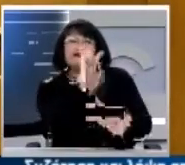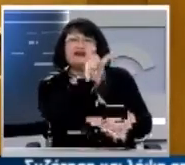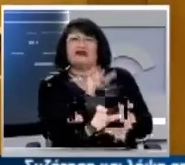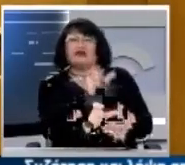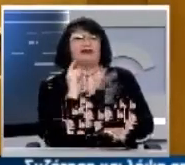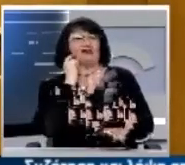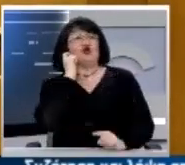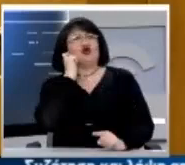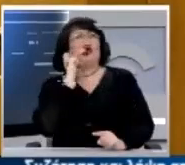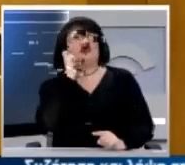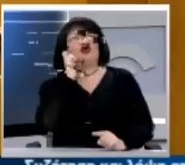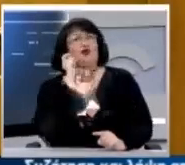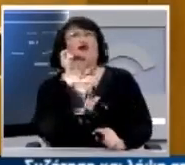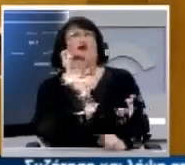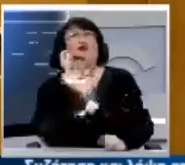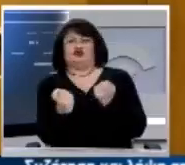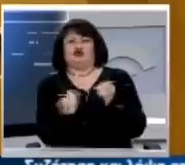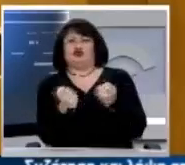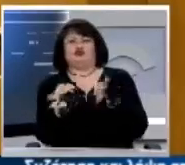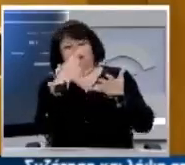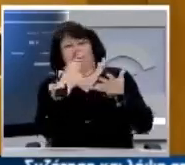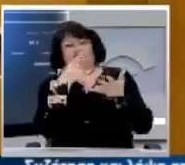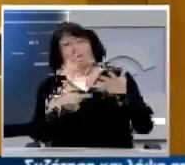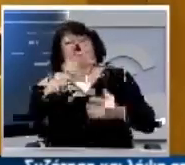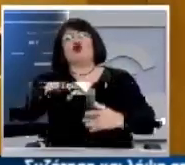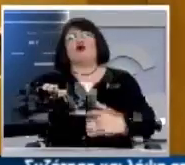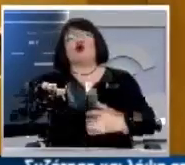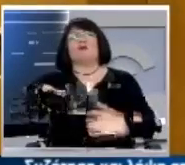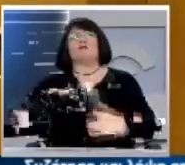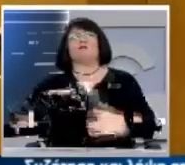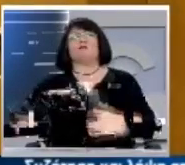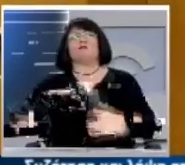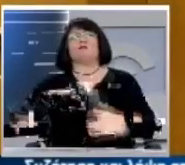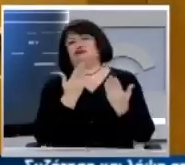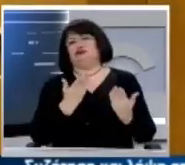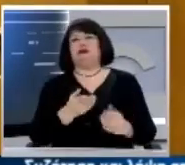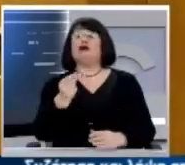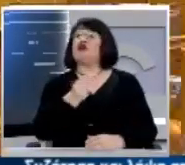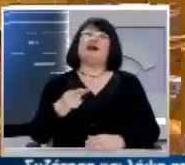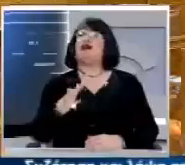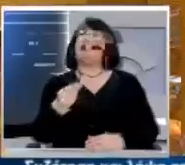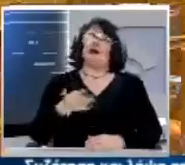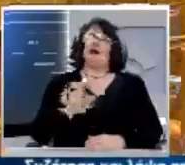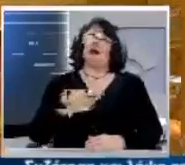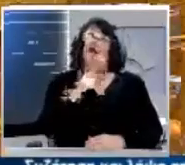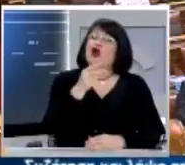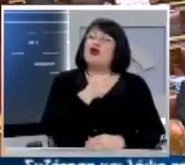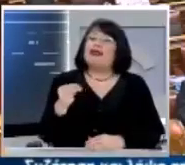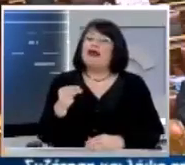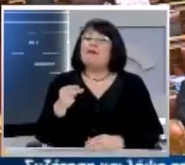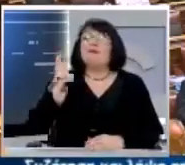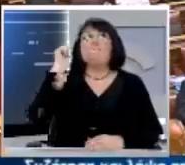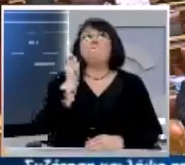εδώ. Διότι τα νομικά σας δεν αντέχουν ούτε ενώπιον ενός πρωτοετούς φοιτητή ή μιας